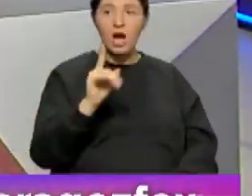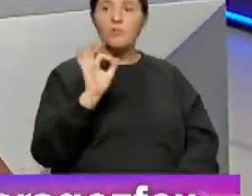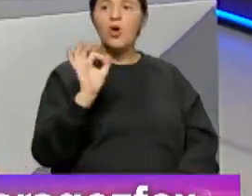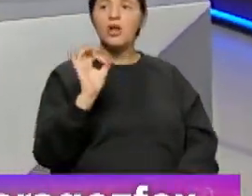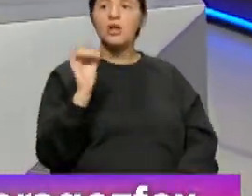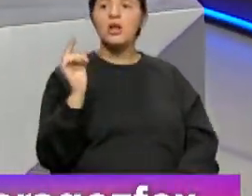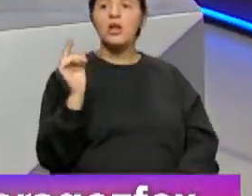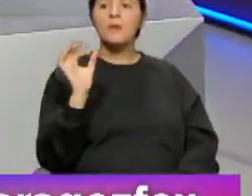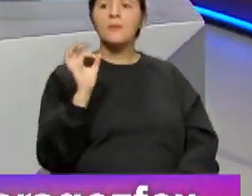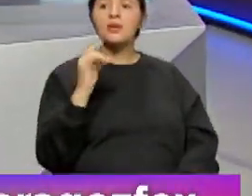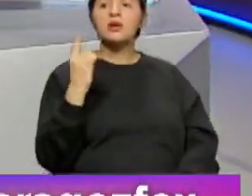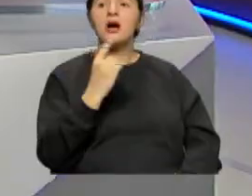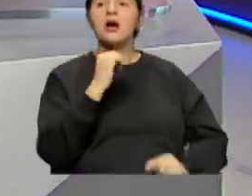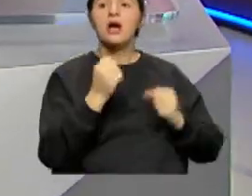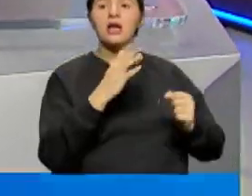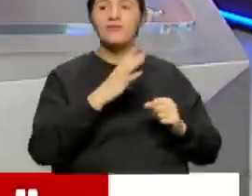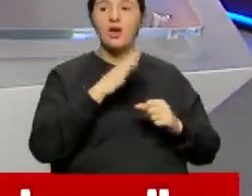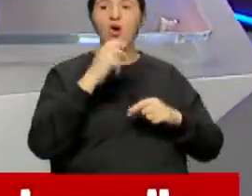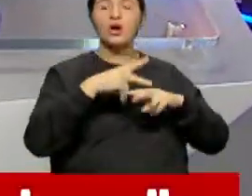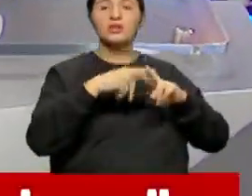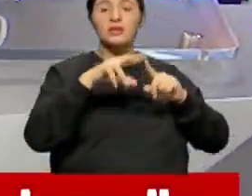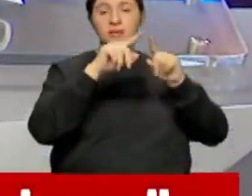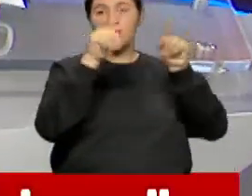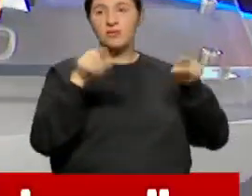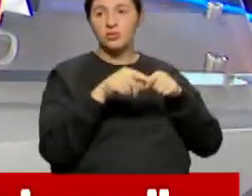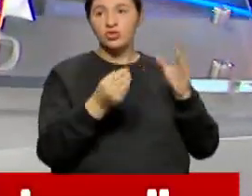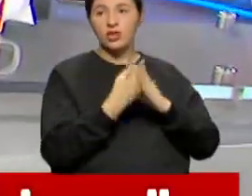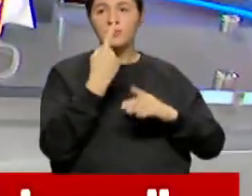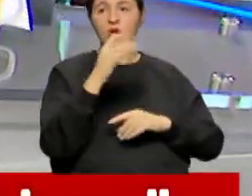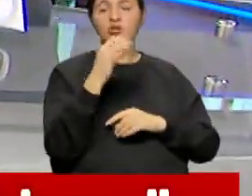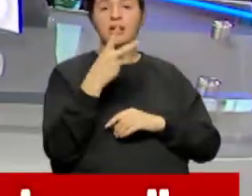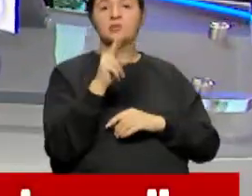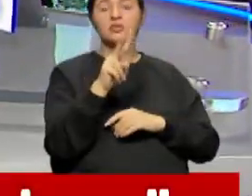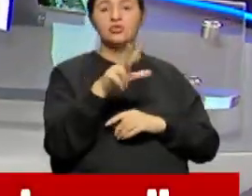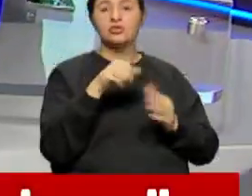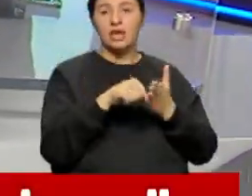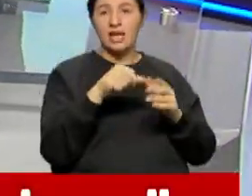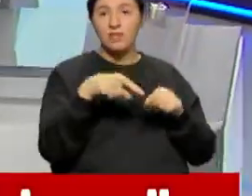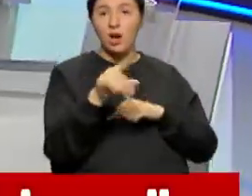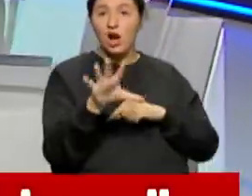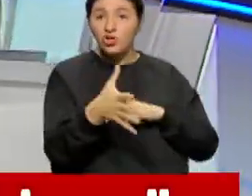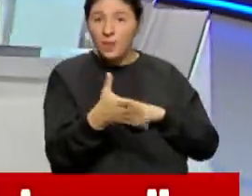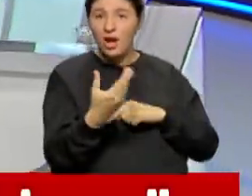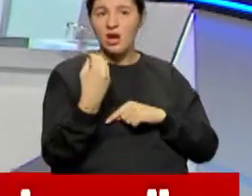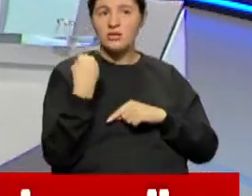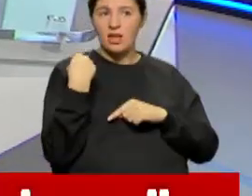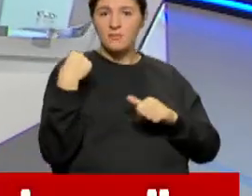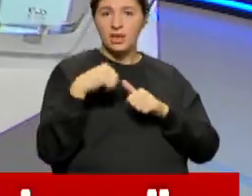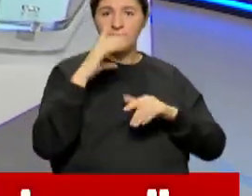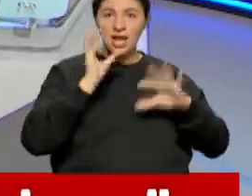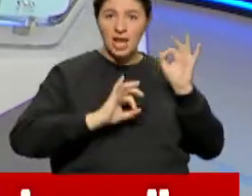de öyle bir Hareketlilik var o zaman Bingöl'de bir tablo çıkarttı 1 Ocak 2023 tarihi itibariyle acaba Yeniden